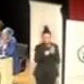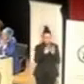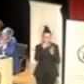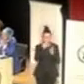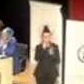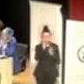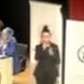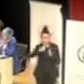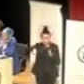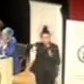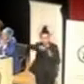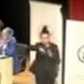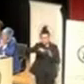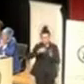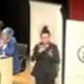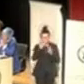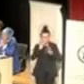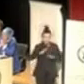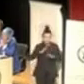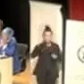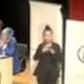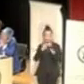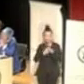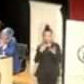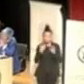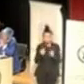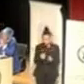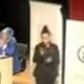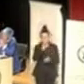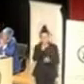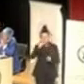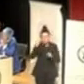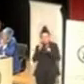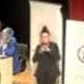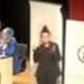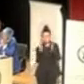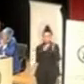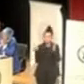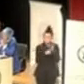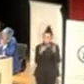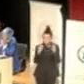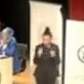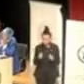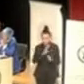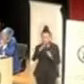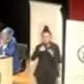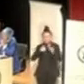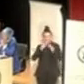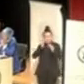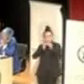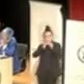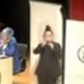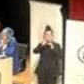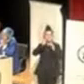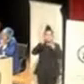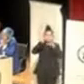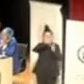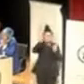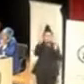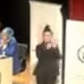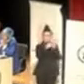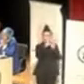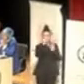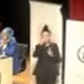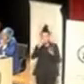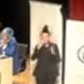okurların beklentilerini daha hızlı bir şekilde gerçekleştirebilmek, bilgiye daha hızlı erişme isteği, geniş kitlelere hizmet sunabilme isteği.